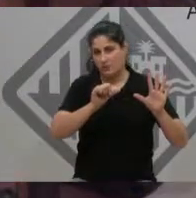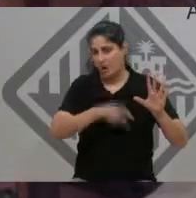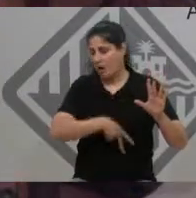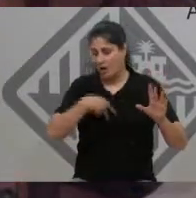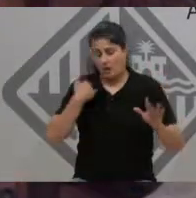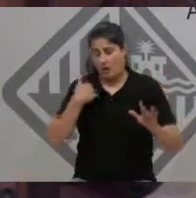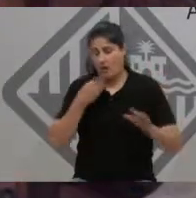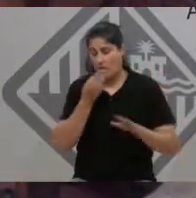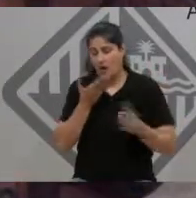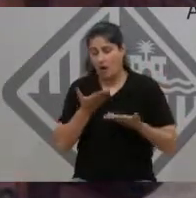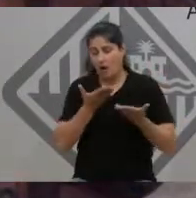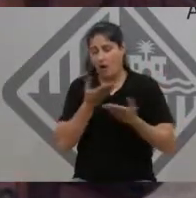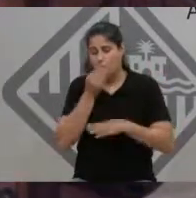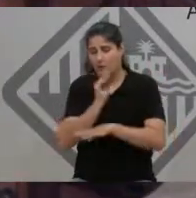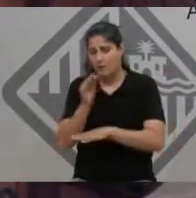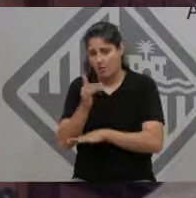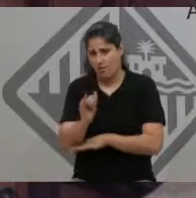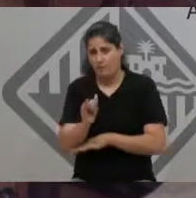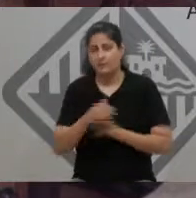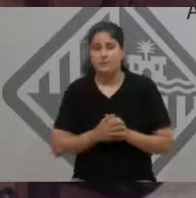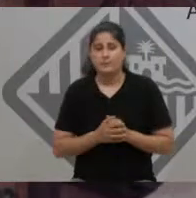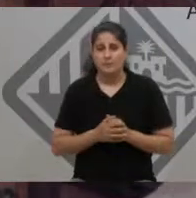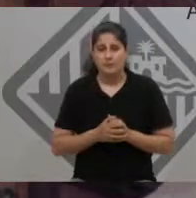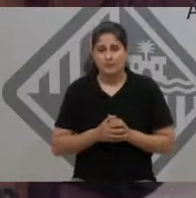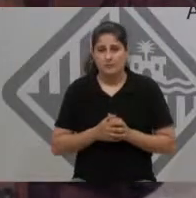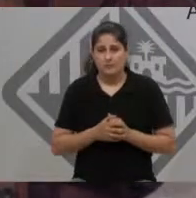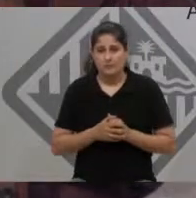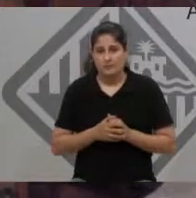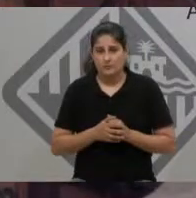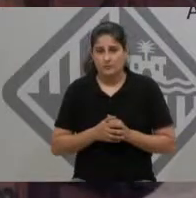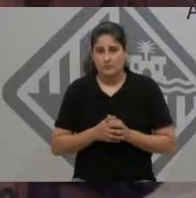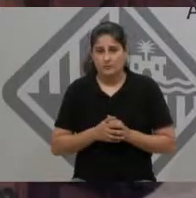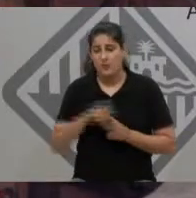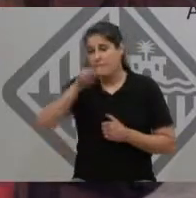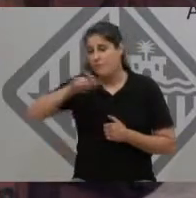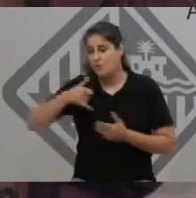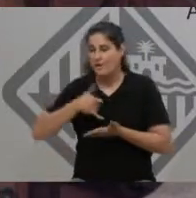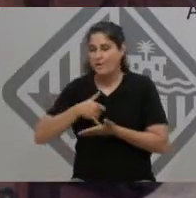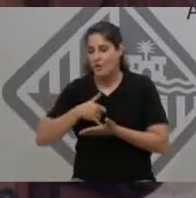línia d'ajudes i a nivell de les persones més vulnerables